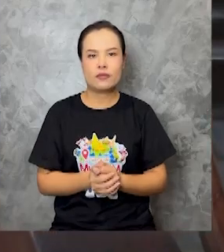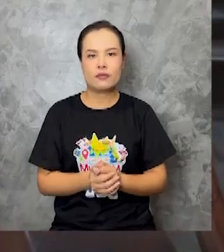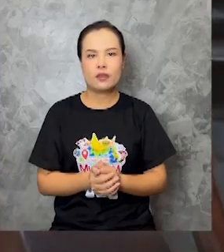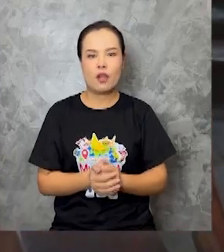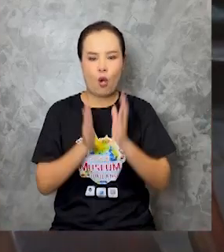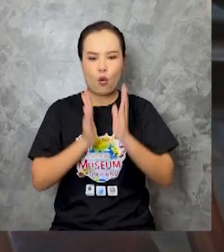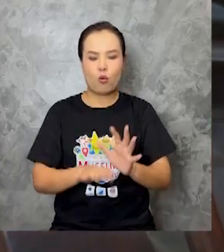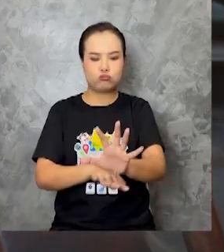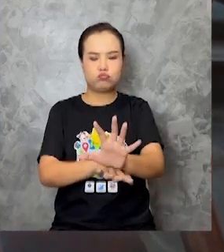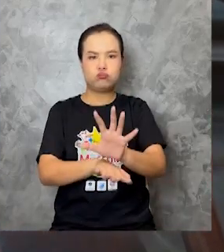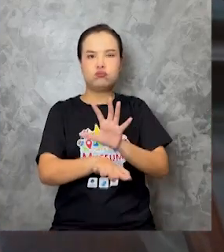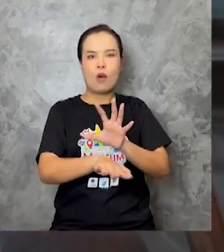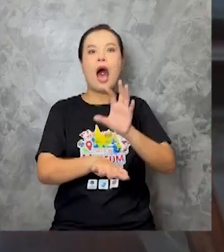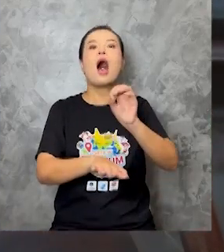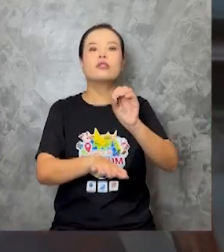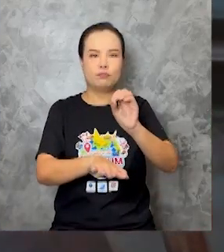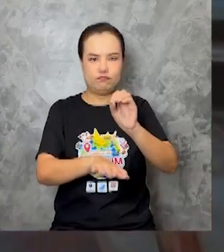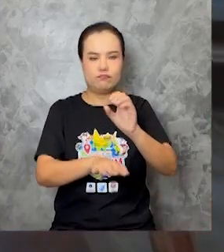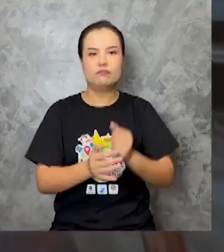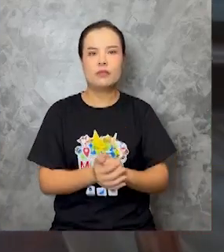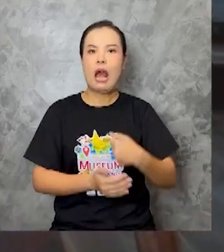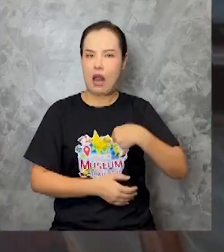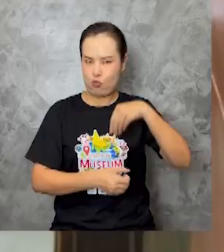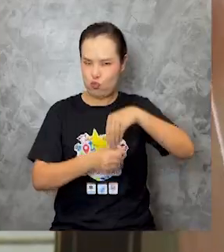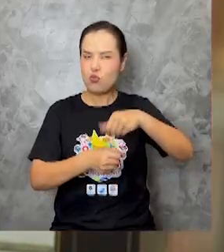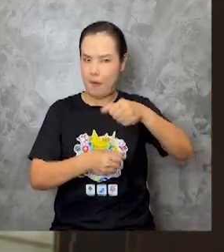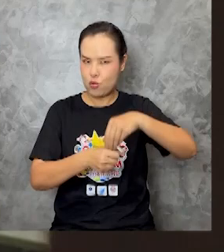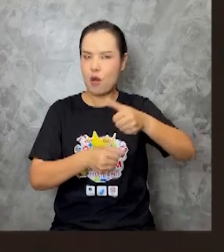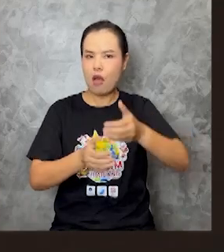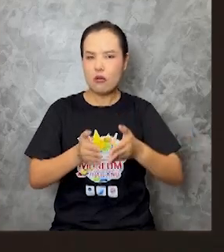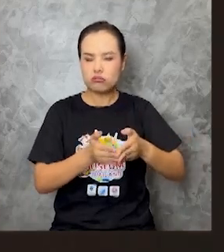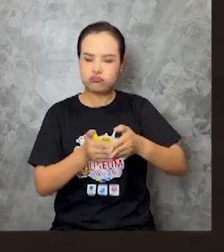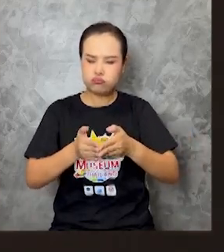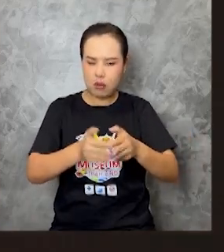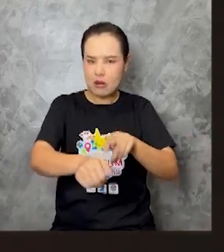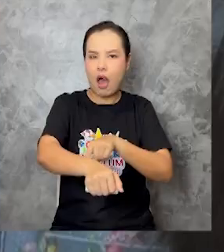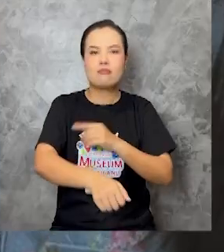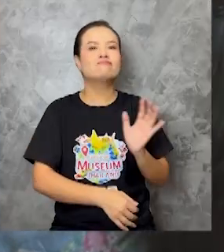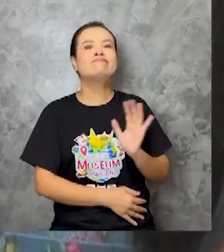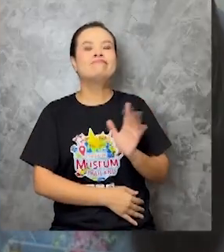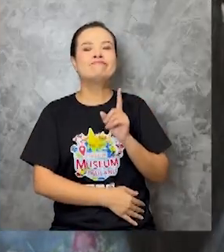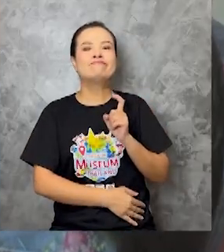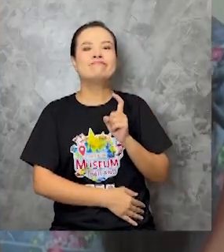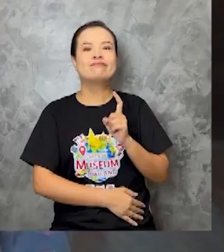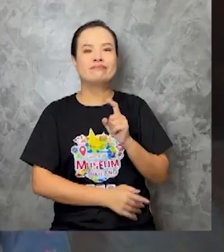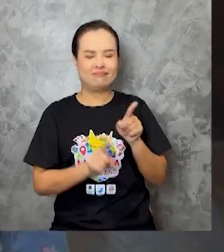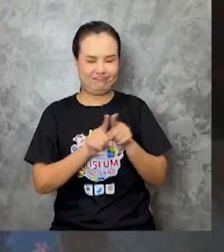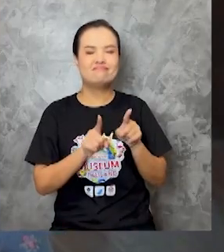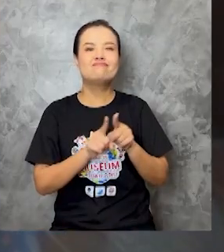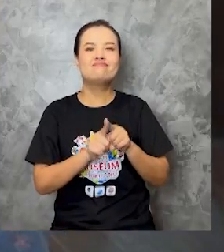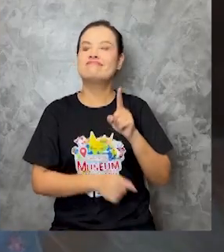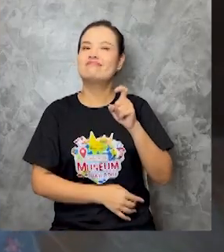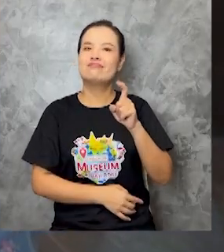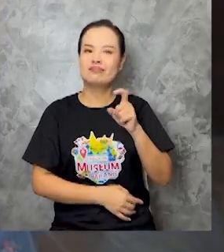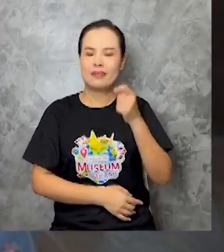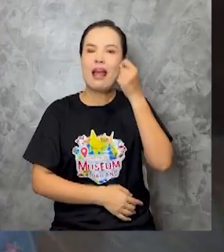าดไซส์เนี้ยนะครับน่าจะมีคนอยู่จุคนได้ประมาณสัก50คน เราอยู่ได้ไหมถ้าเราอยู่บนเรือนานๆ ไม่ได้ไม่ได้ค่ะ เป็นเห